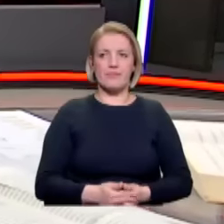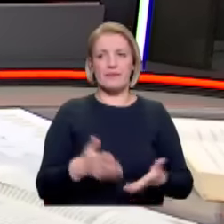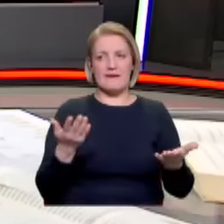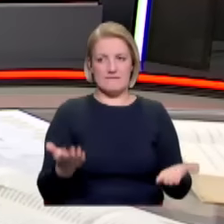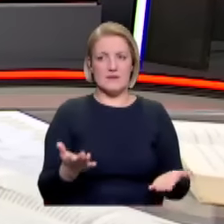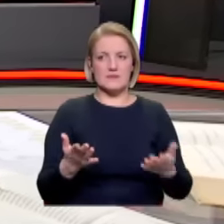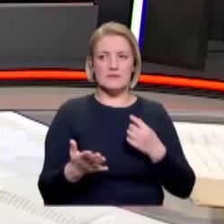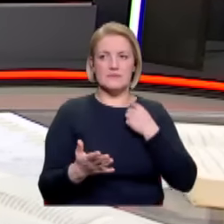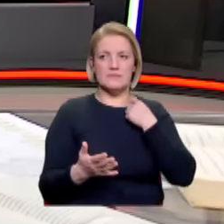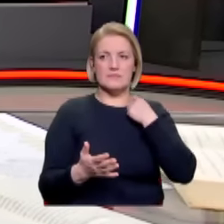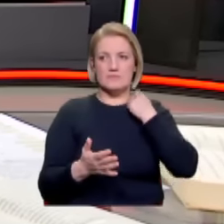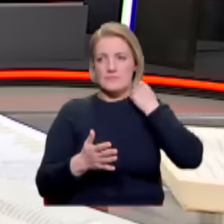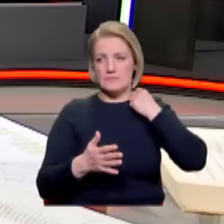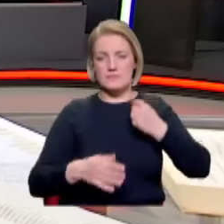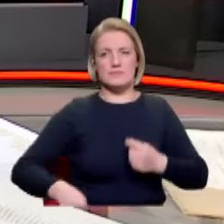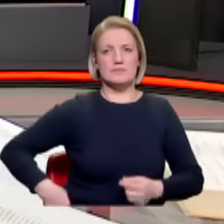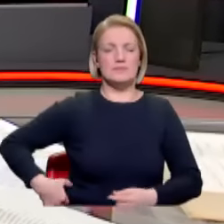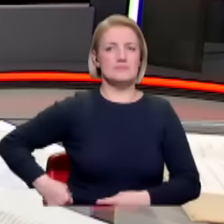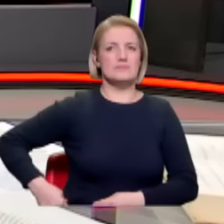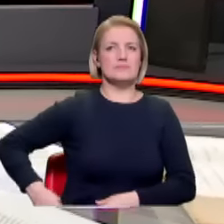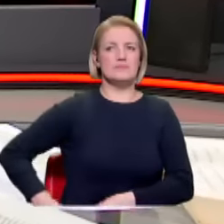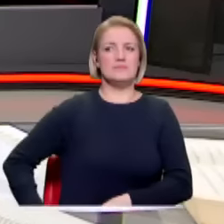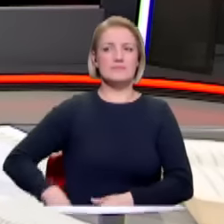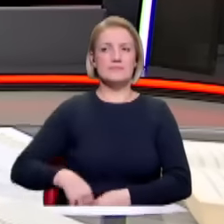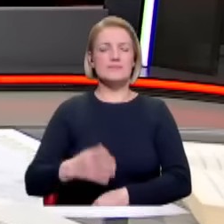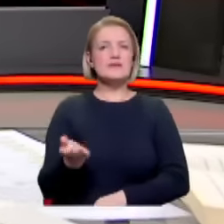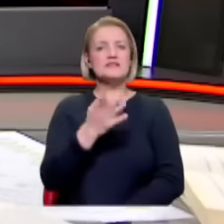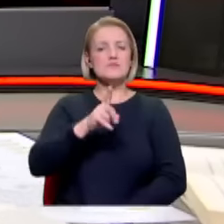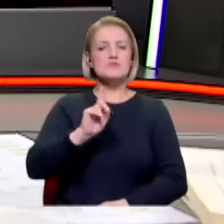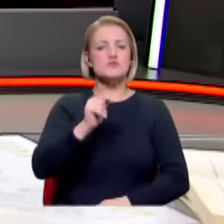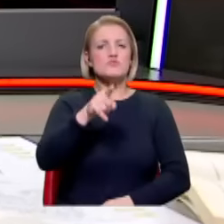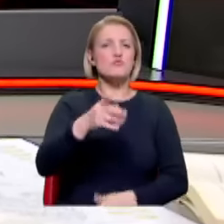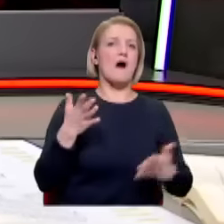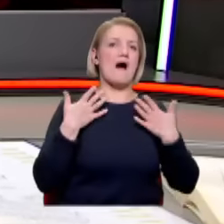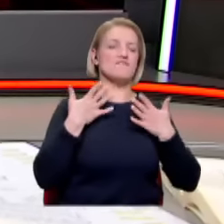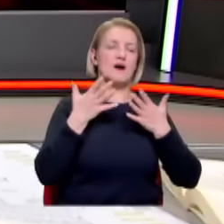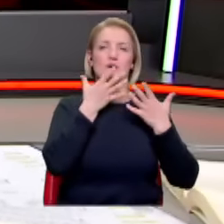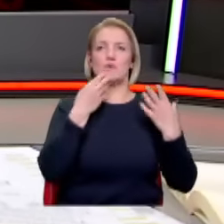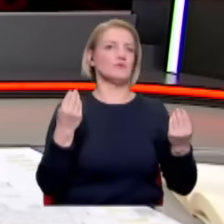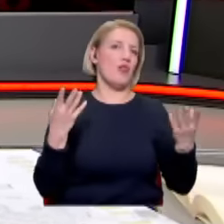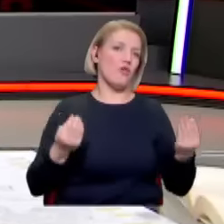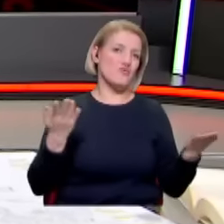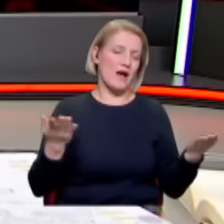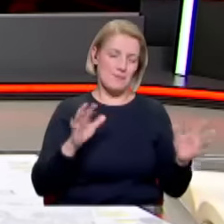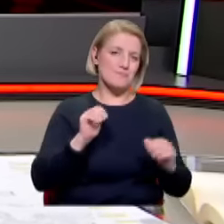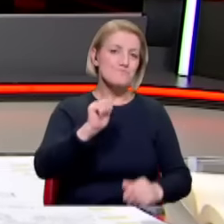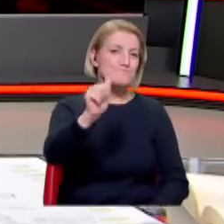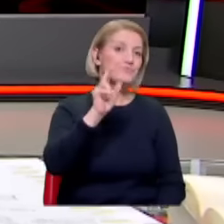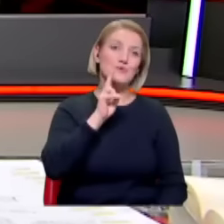Evet, bunaltıcı bir hayattayız, doğru. Ama neyse, günün birinde bu hava açacak. Onu da